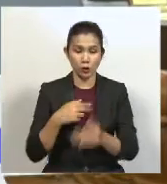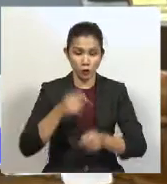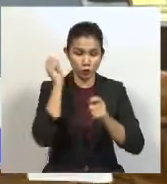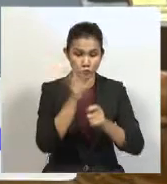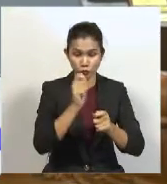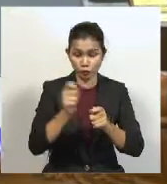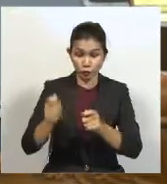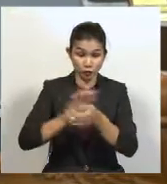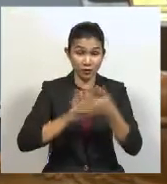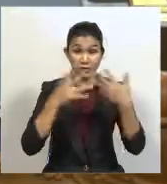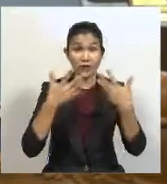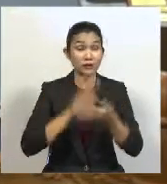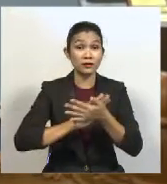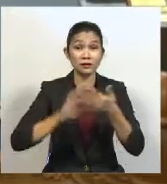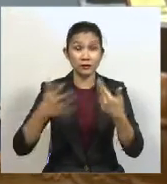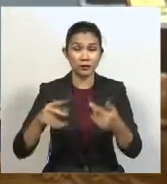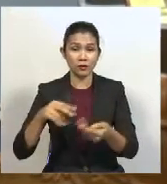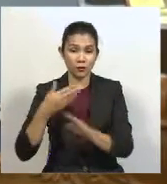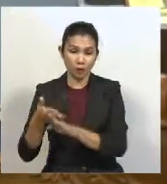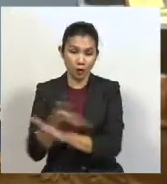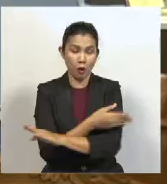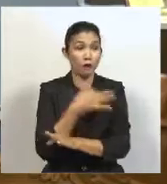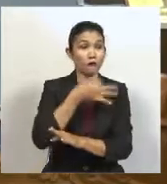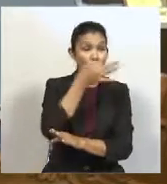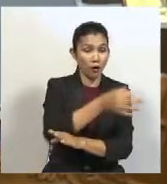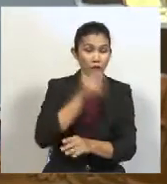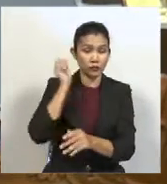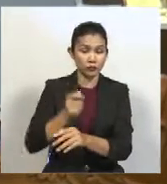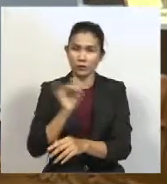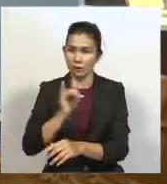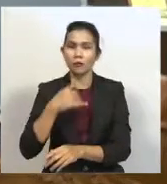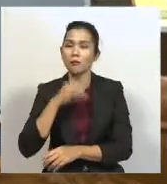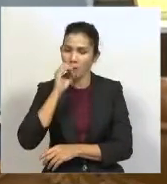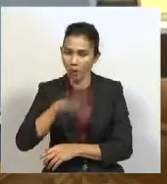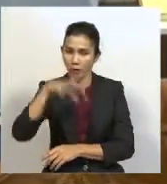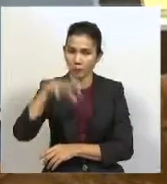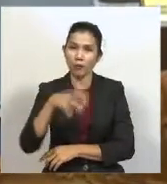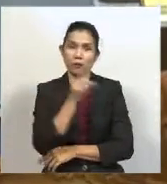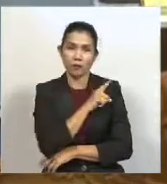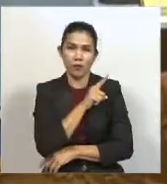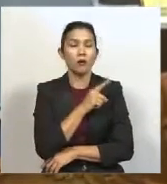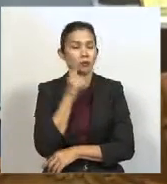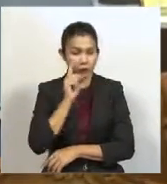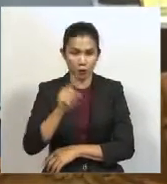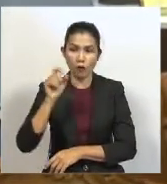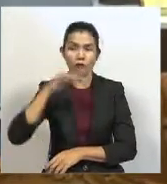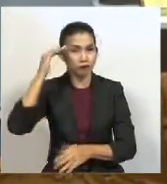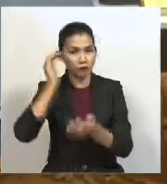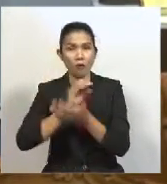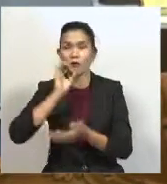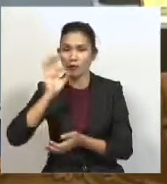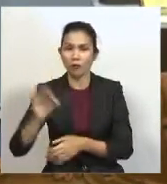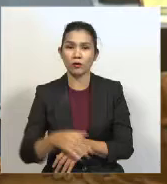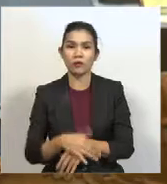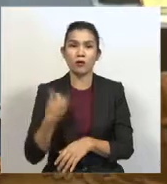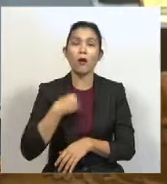กันนะครับแล้วทุบก่อนไปแจ้งความนี่ก็ไม่ได้นะครับก็สั่งเจ้าท่ากำชับไปแล้วว่าต้องไปแจ้งความทันทีเลยจริงผ